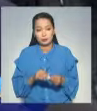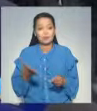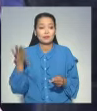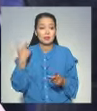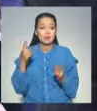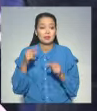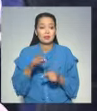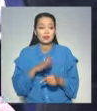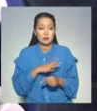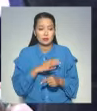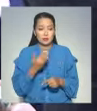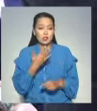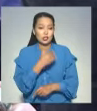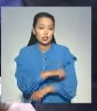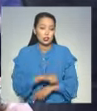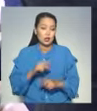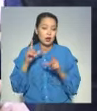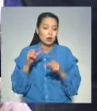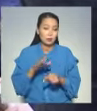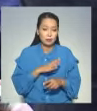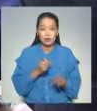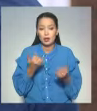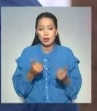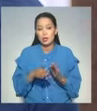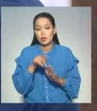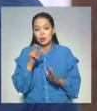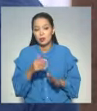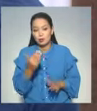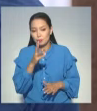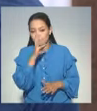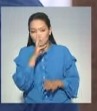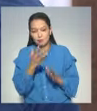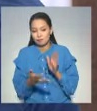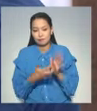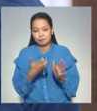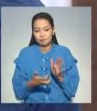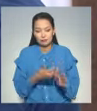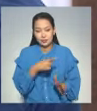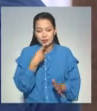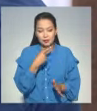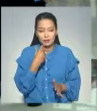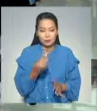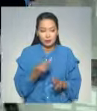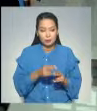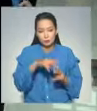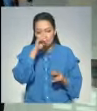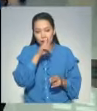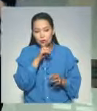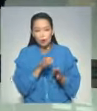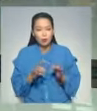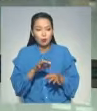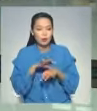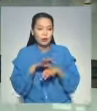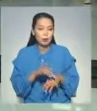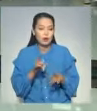баратын. Бұрын шетелге шамам келетін, қазір депутаттың айлығы оған жетпейді, дейді Ринат Зайтов. Бір айын Абай облысында өткізем